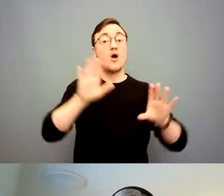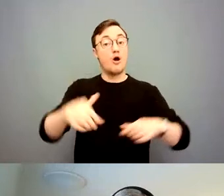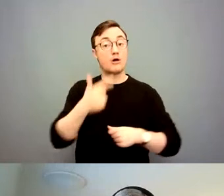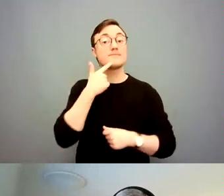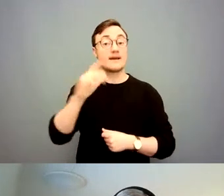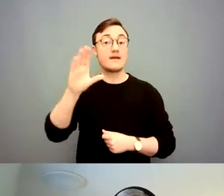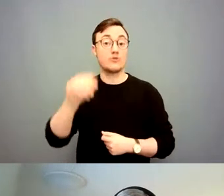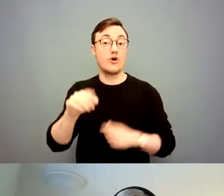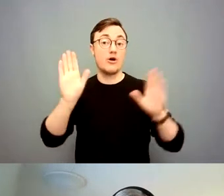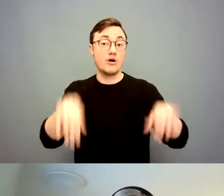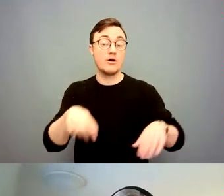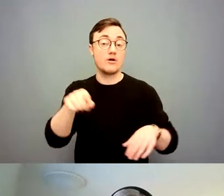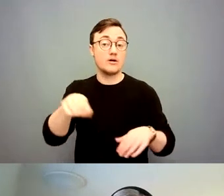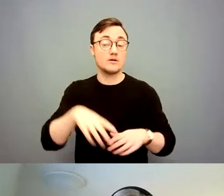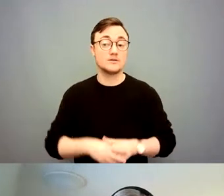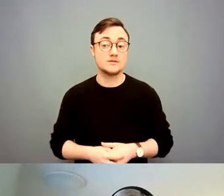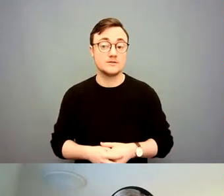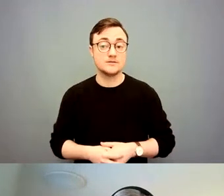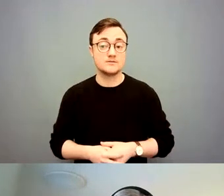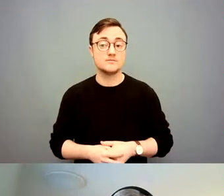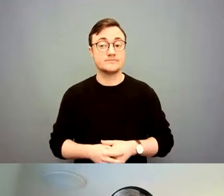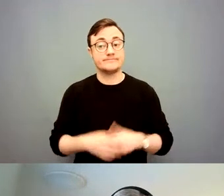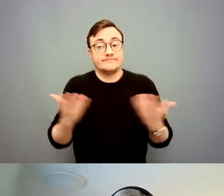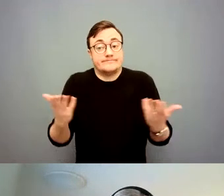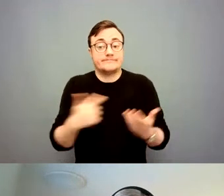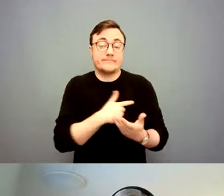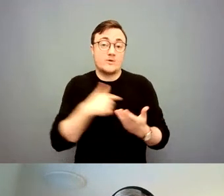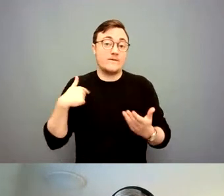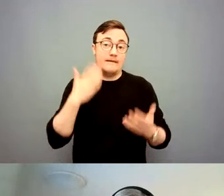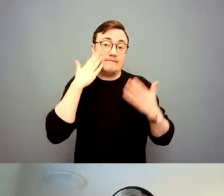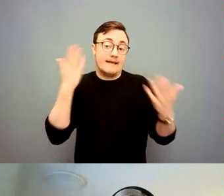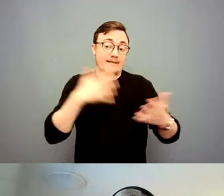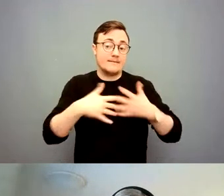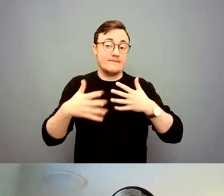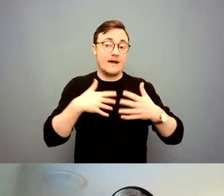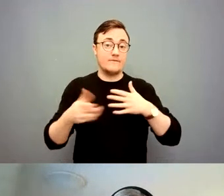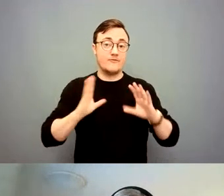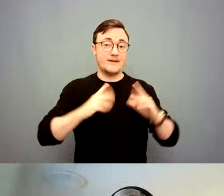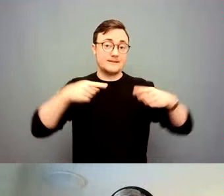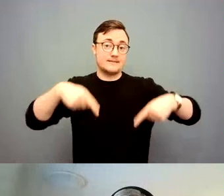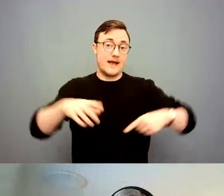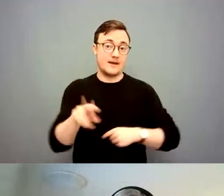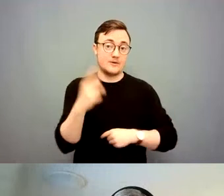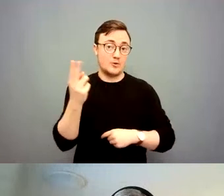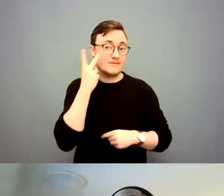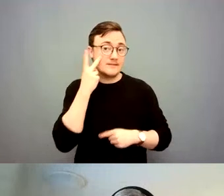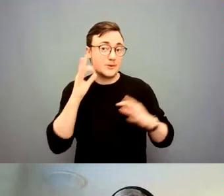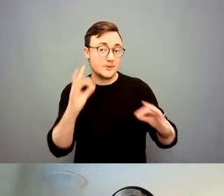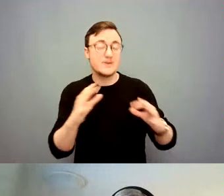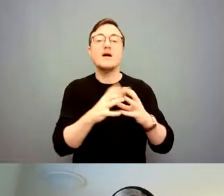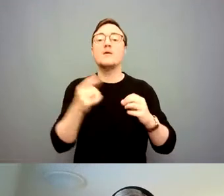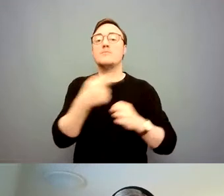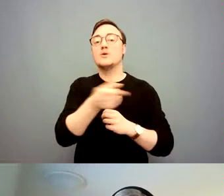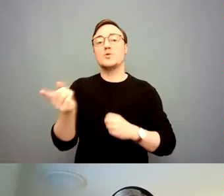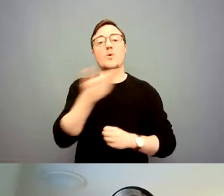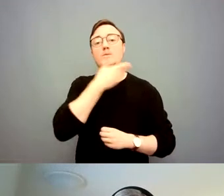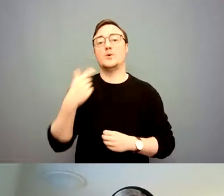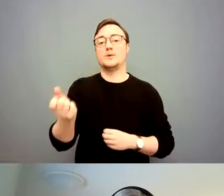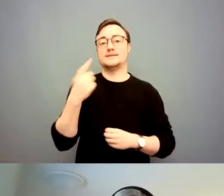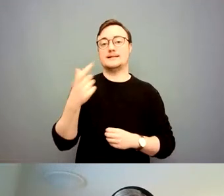och det är jag. Vi vet inte. Vi får se. Men de har inte skickat in några